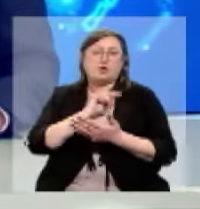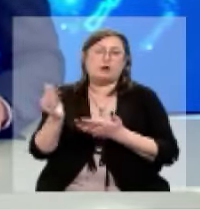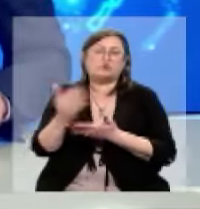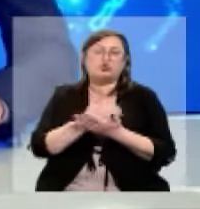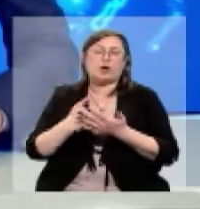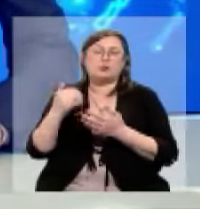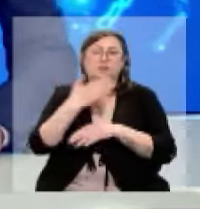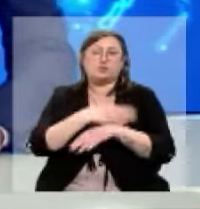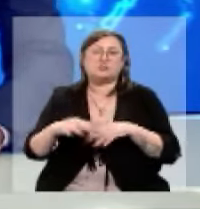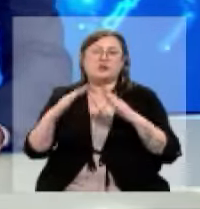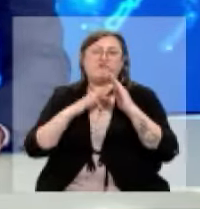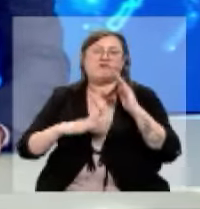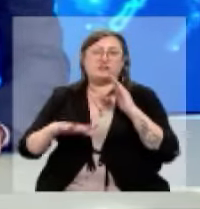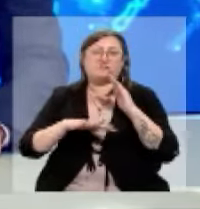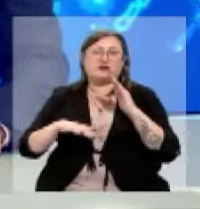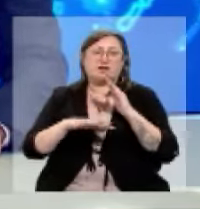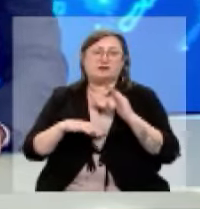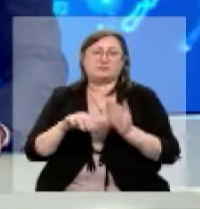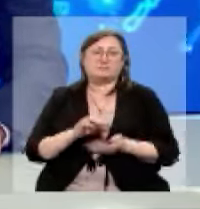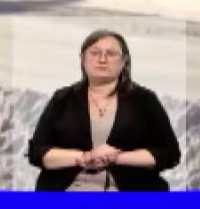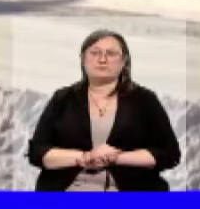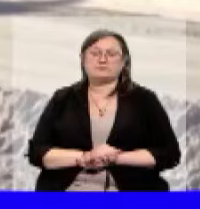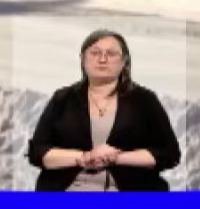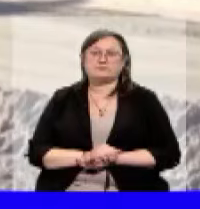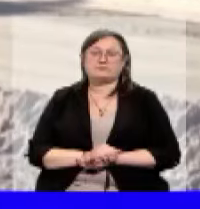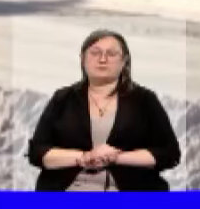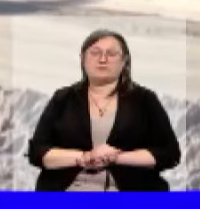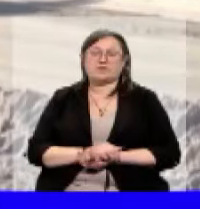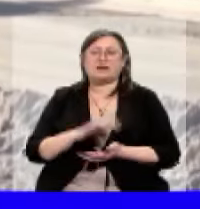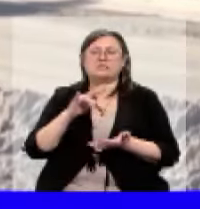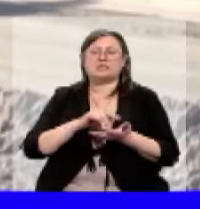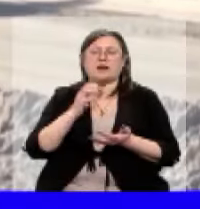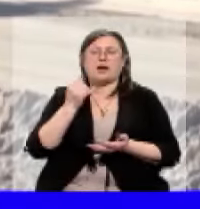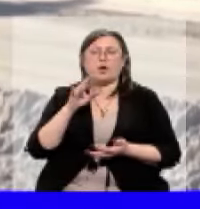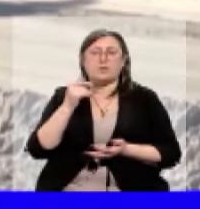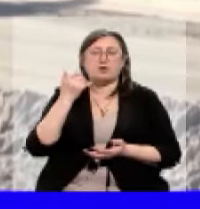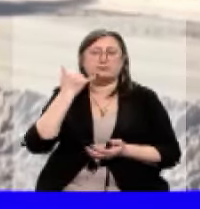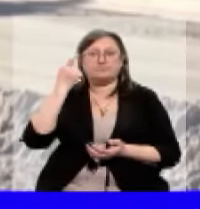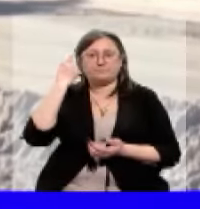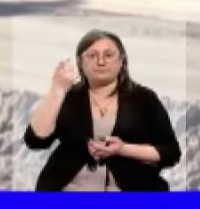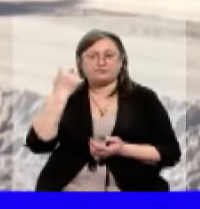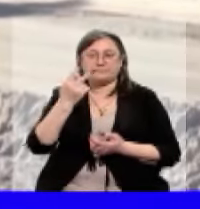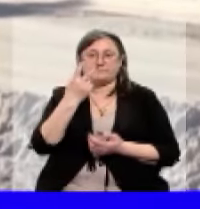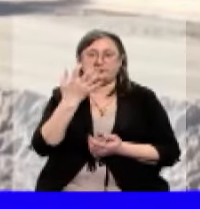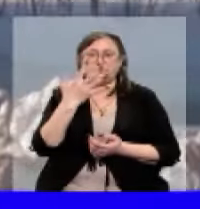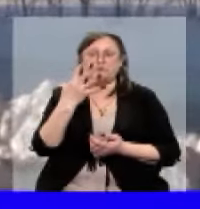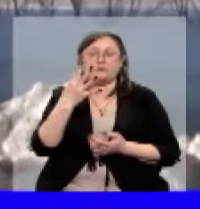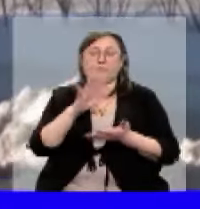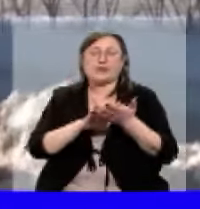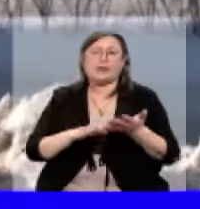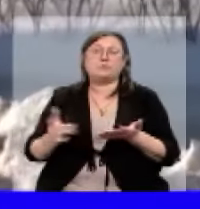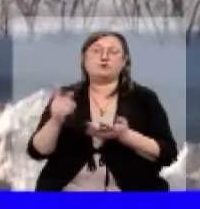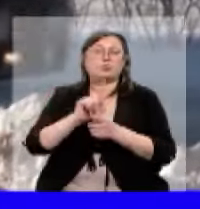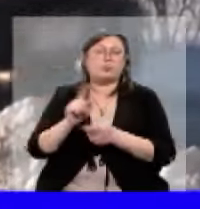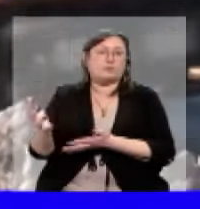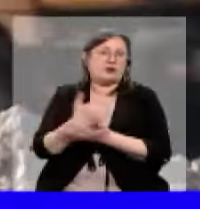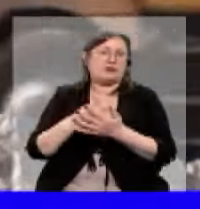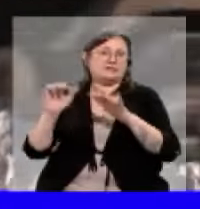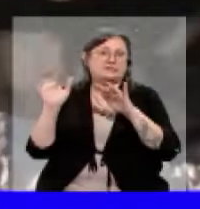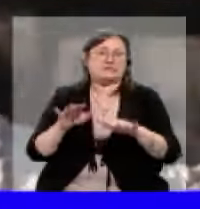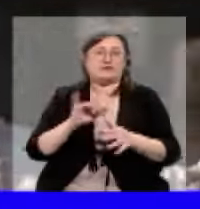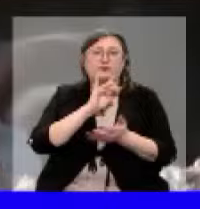мен аулалардағы ағылпадан тазартуда. Айкөмек орталығына қар тазалау жұмыстарына байланысты 254 арыз келіп